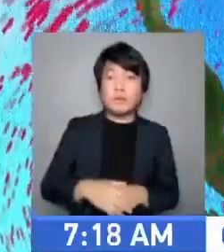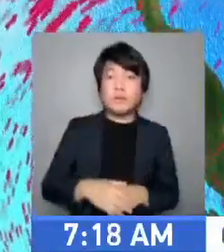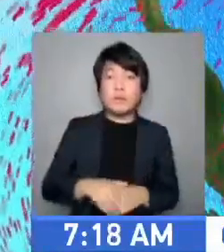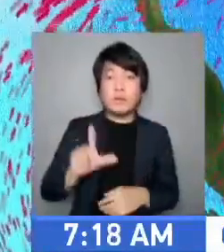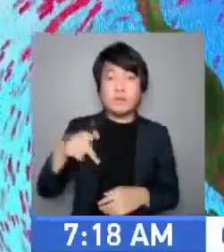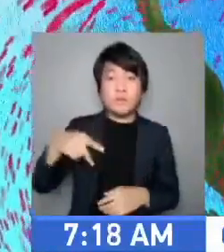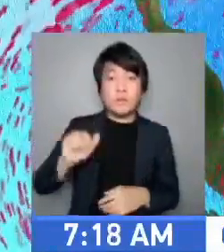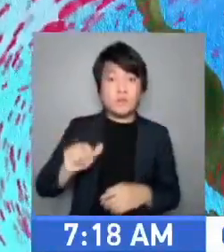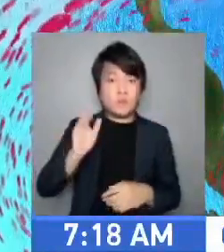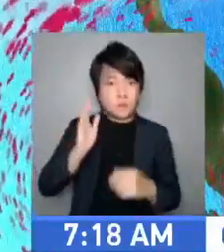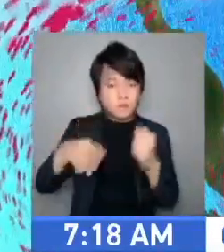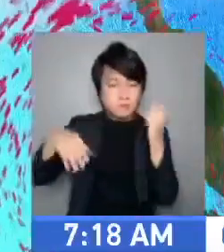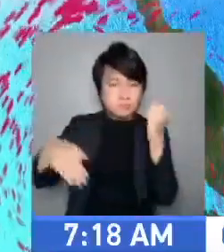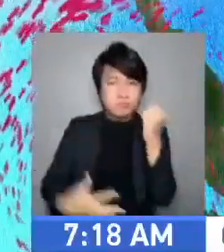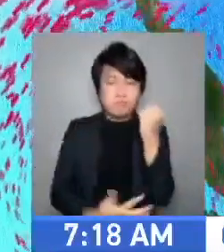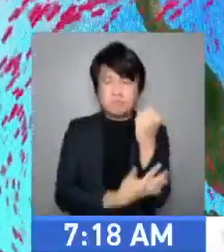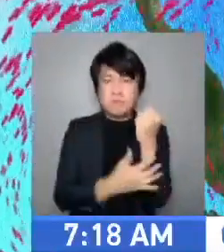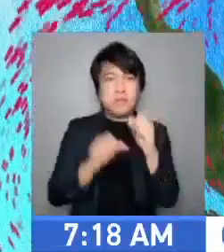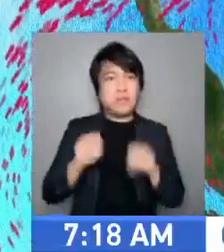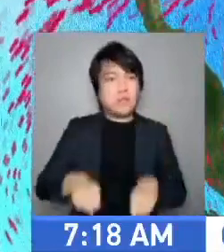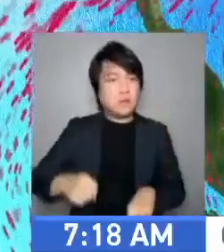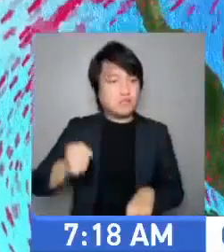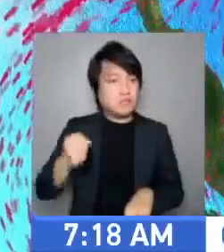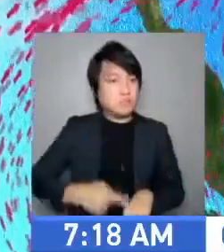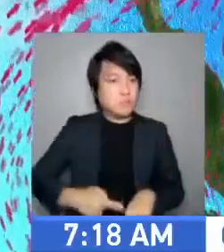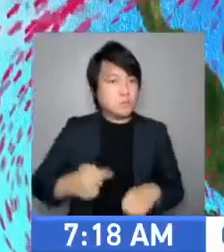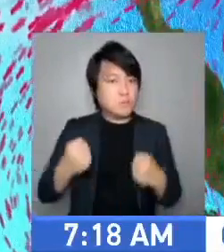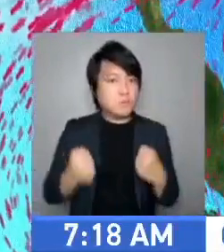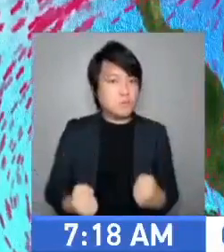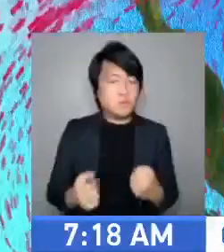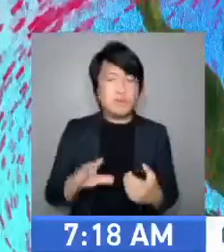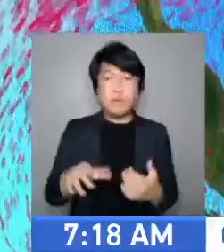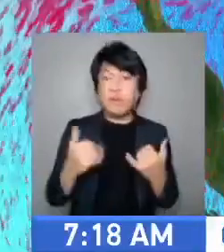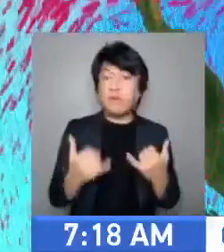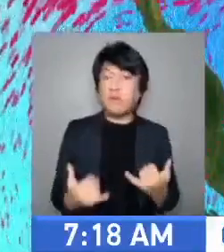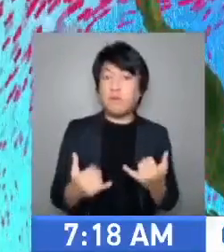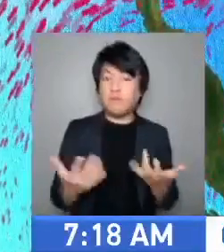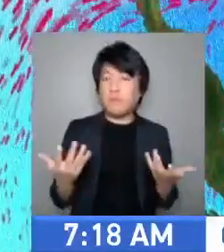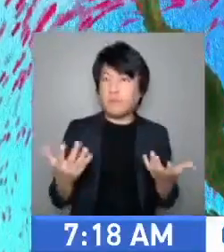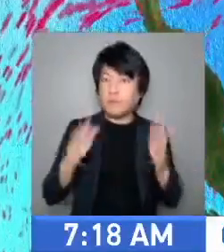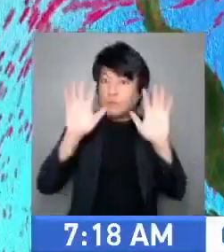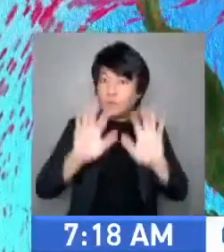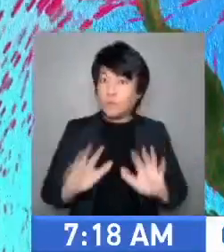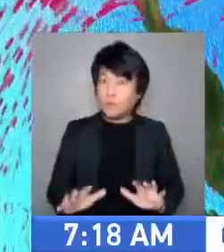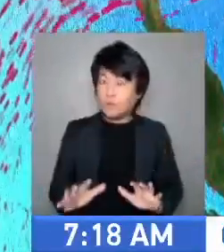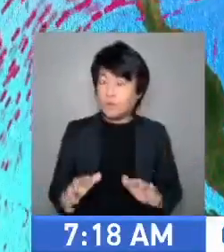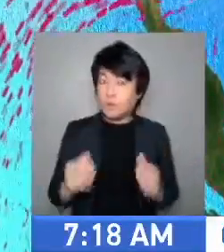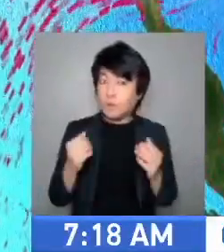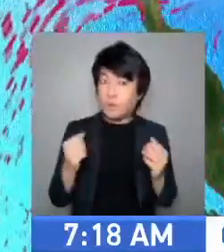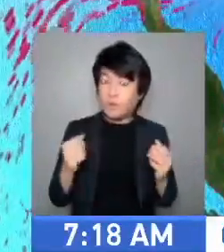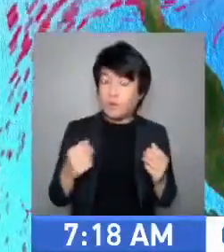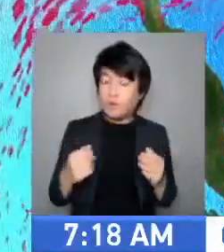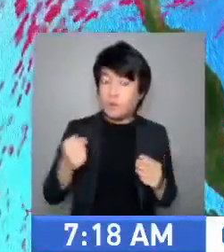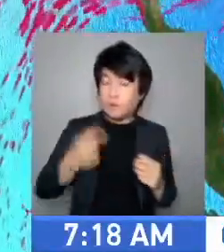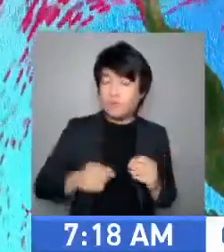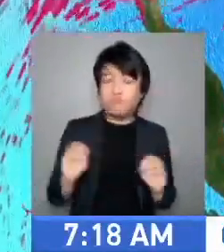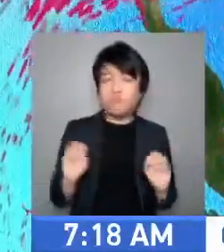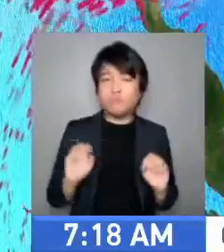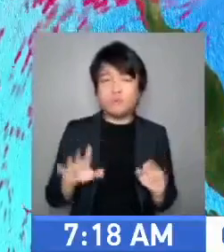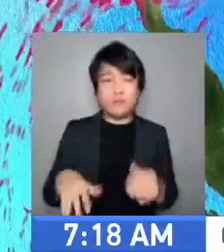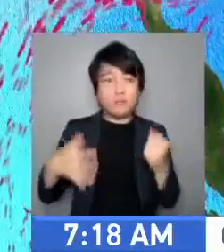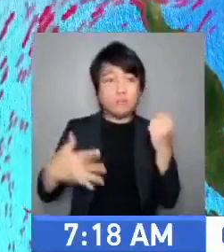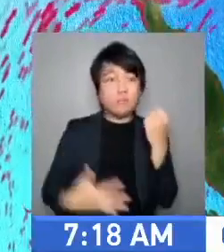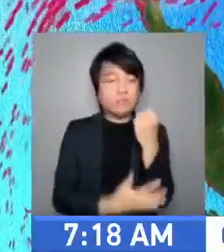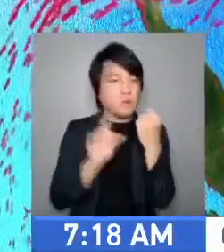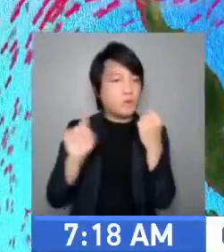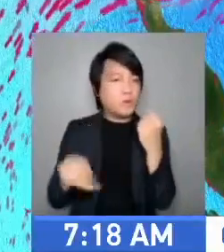ring lumakas. Sa ngayon, wala pa itong epekto sa lagay ng ating panahon. Hanging habagat at mga local thunderstorm ang